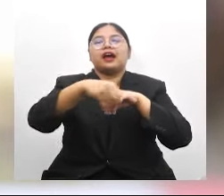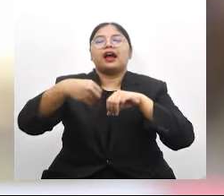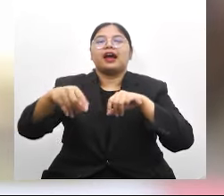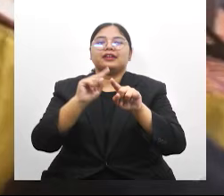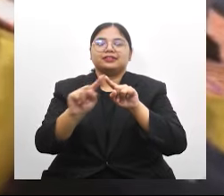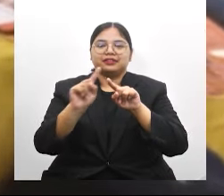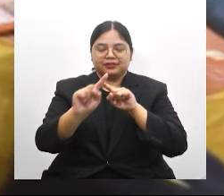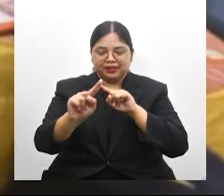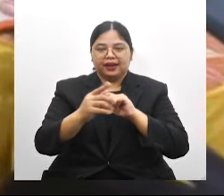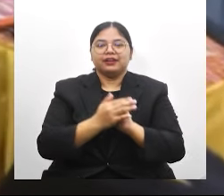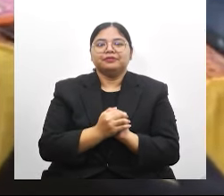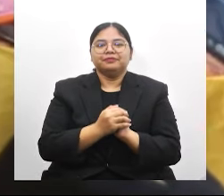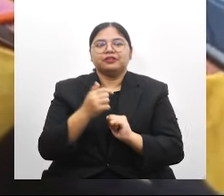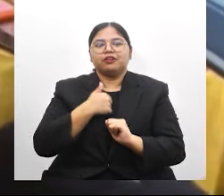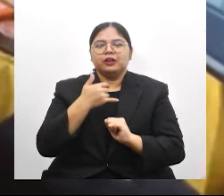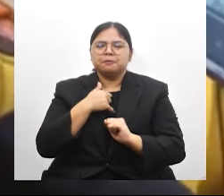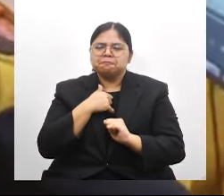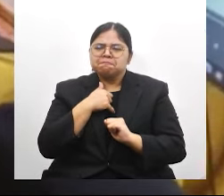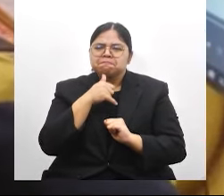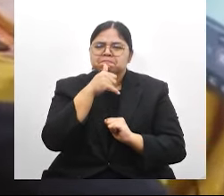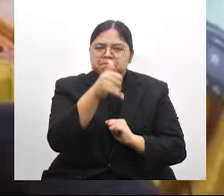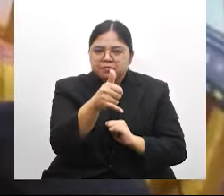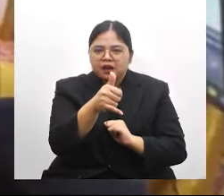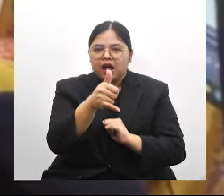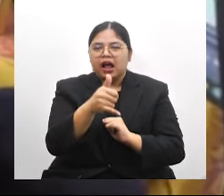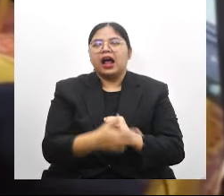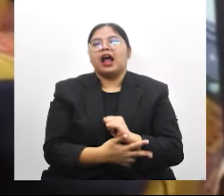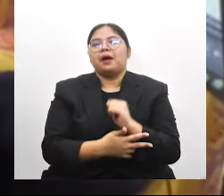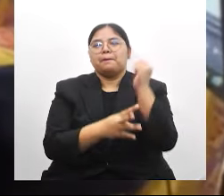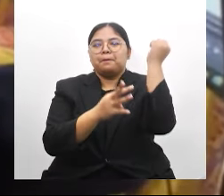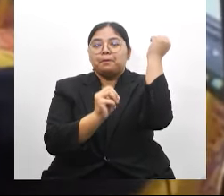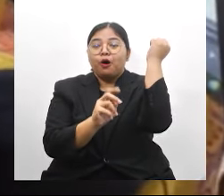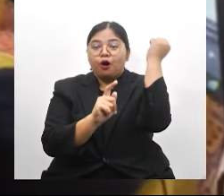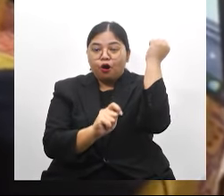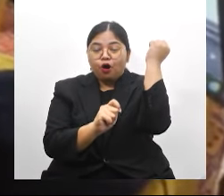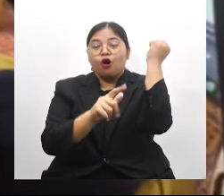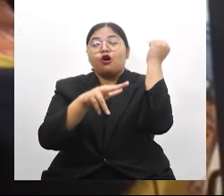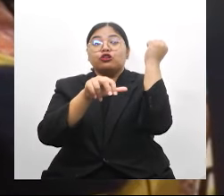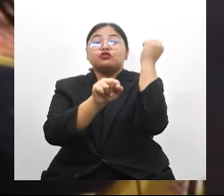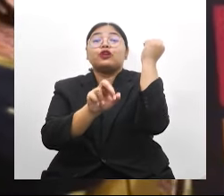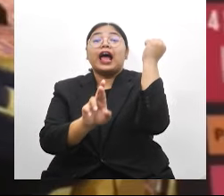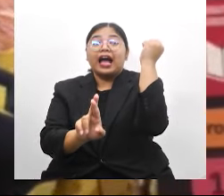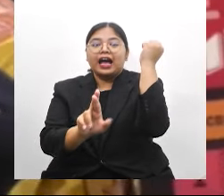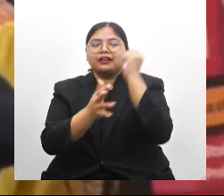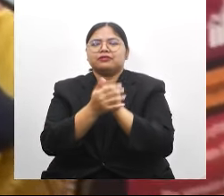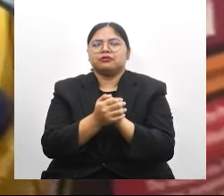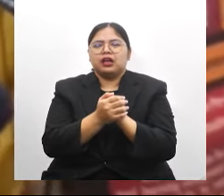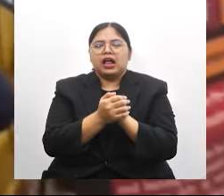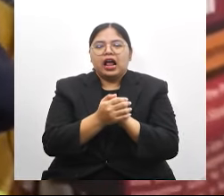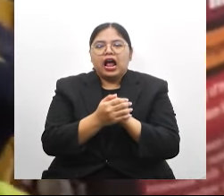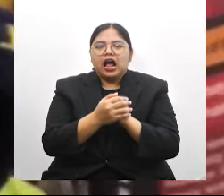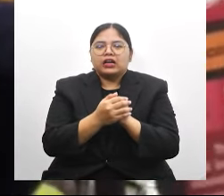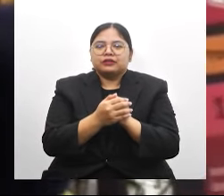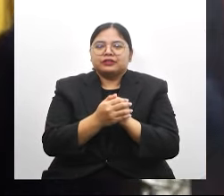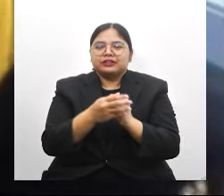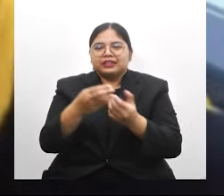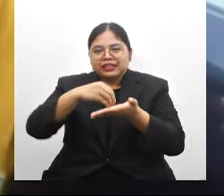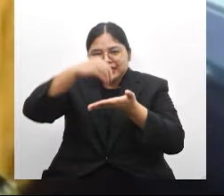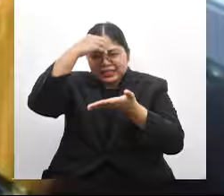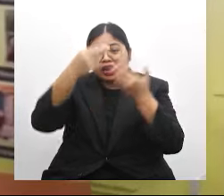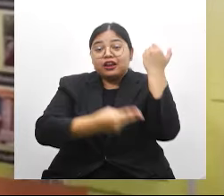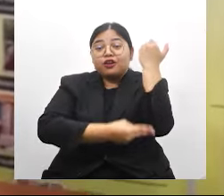ก็เ่อเดินทางไปหามหาวิทยาลัยสงขานครินทร์วิทยาเขตสุราษฎร์ธานีเอ่อสาขาธุรกิจการโรงแรมและการท่องเที่ยวนะคะเพื่อจะ